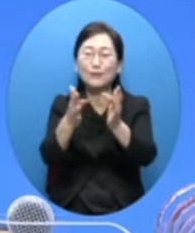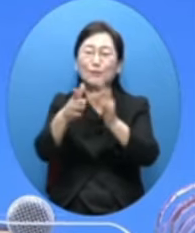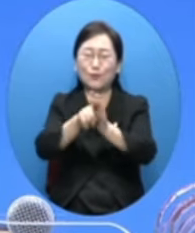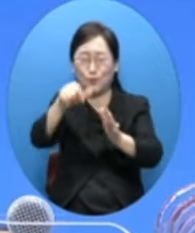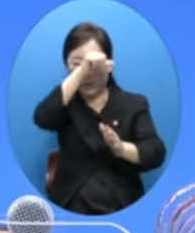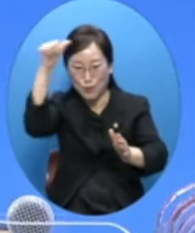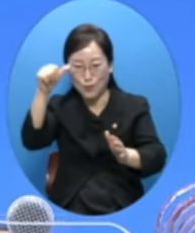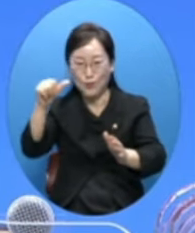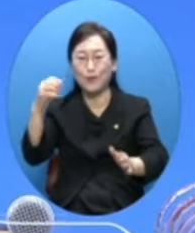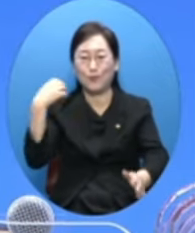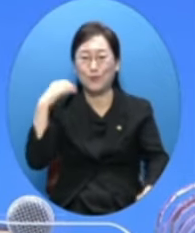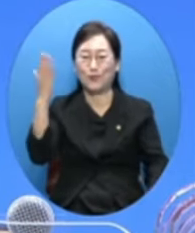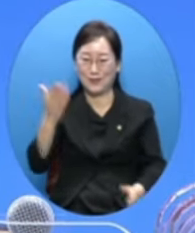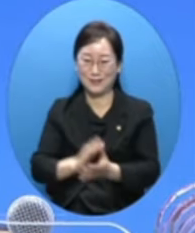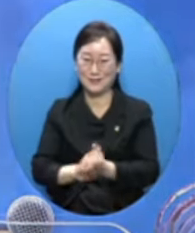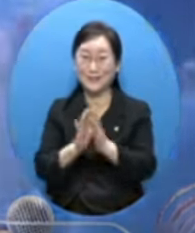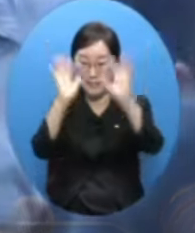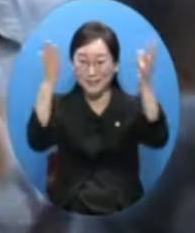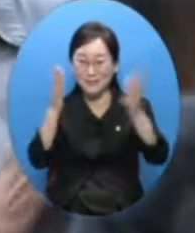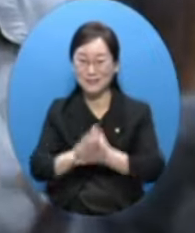됐습니다. 할렐루야.